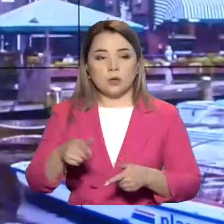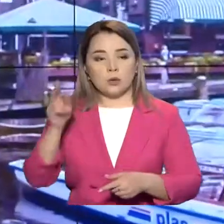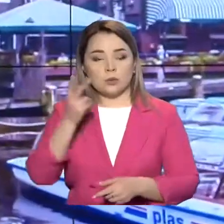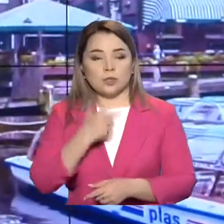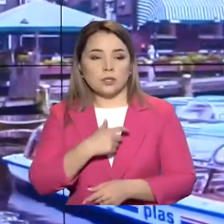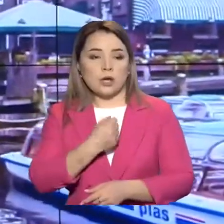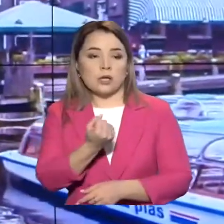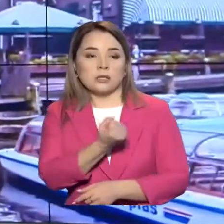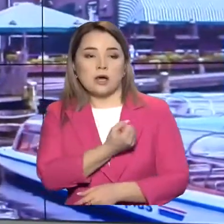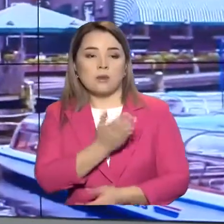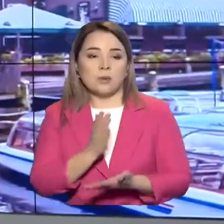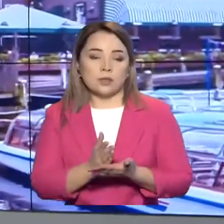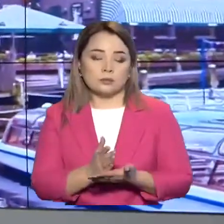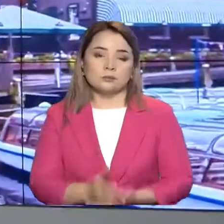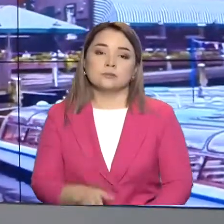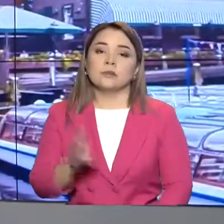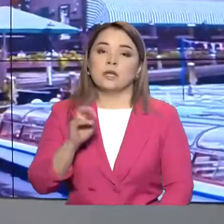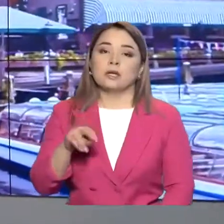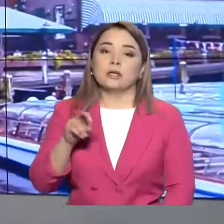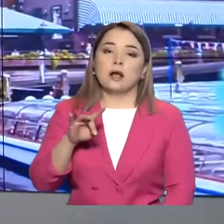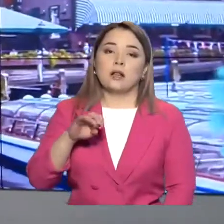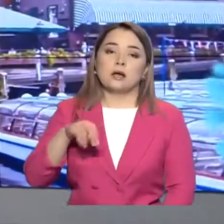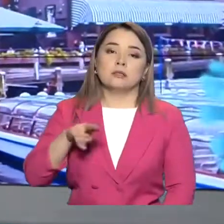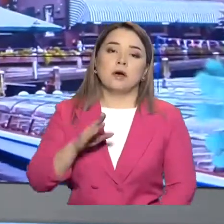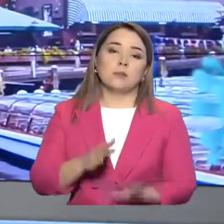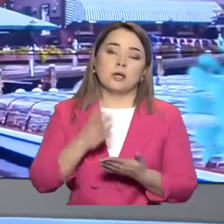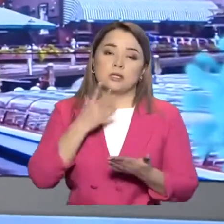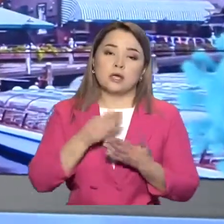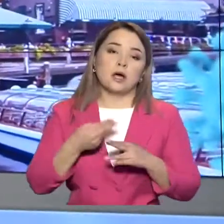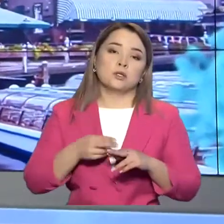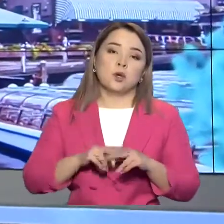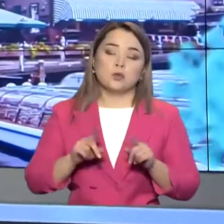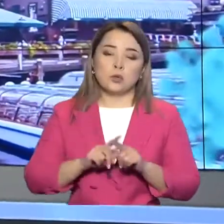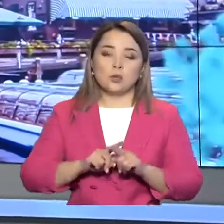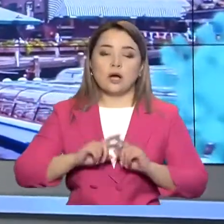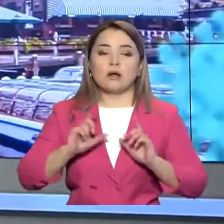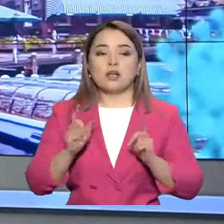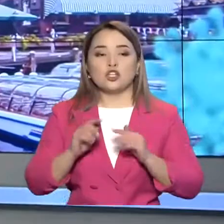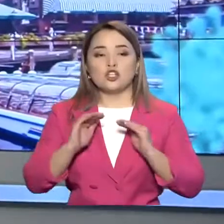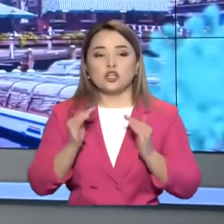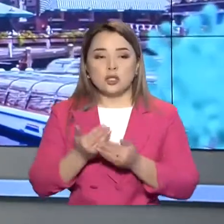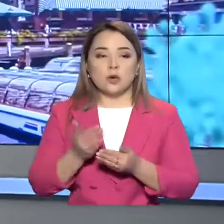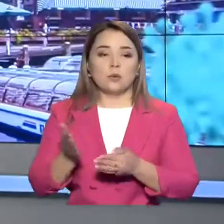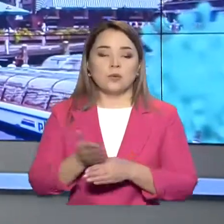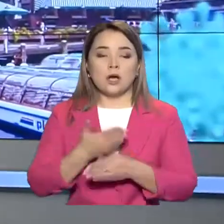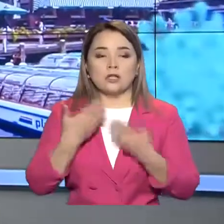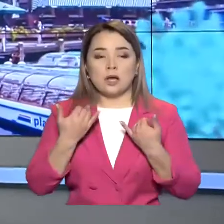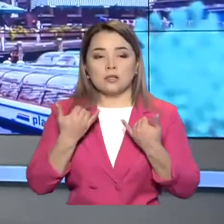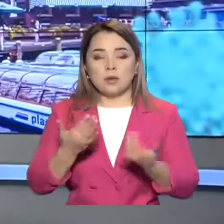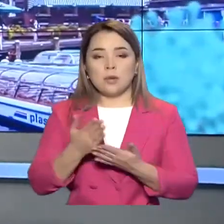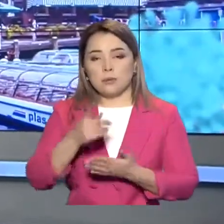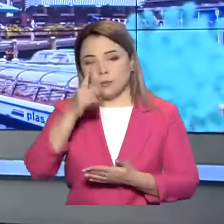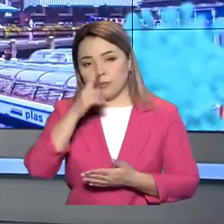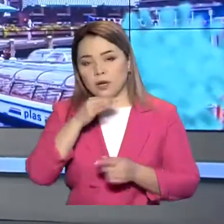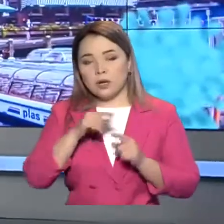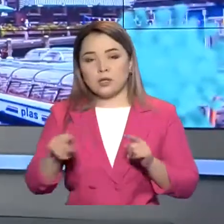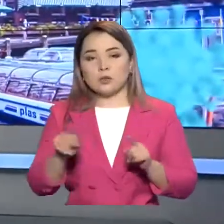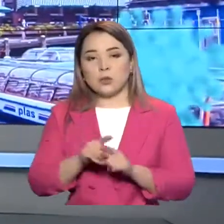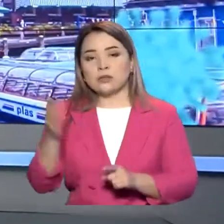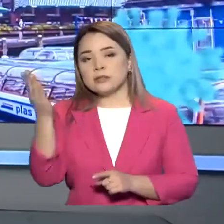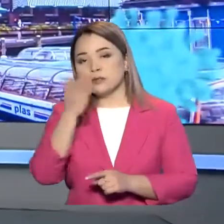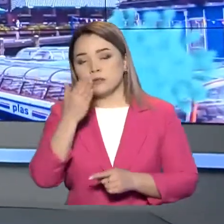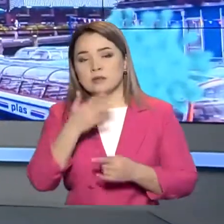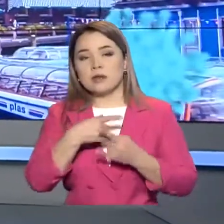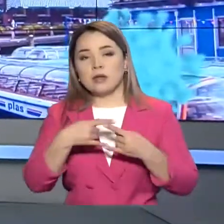Недерланд үкметі карантиндік шектеулерді женгілдетті. Бүгінен бастап, бір айдан аса уақыт жабықтырған Мирамхана театр, кинотеатр